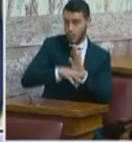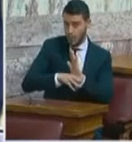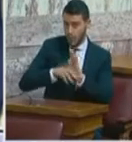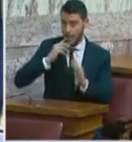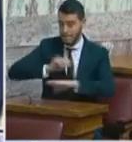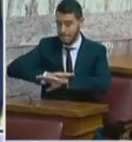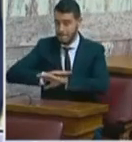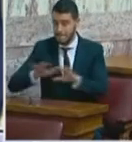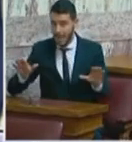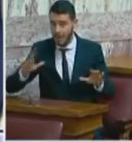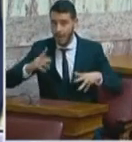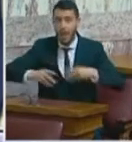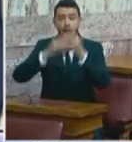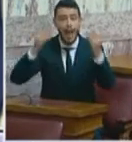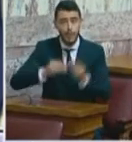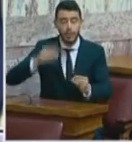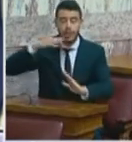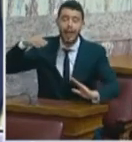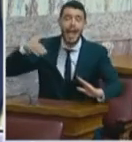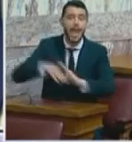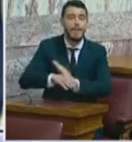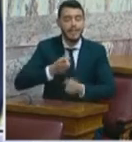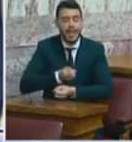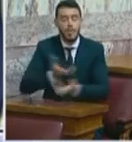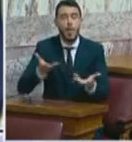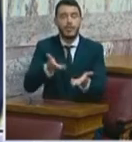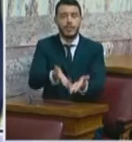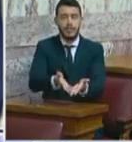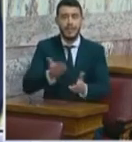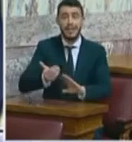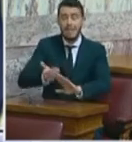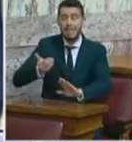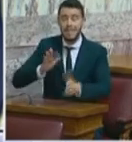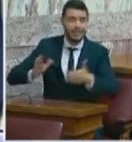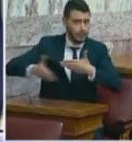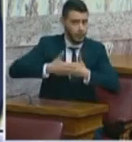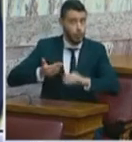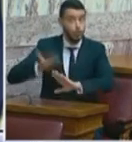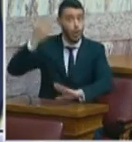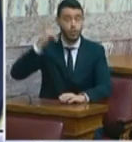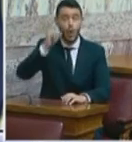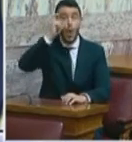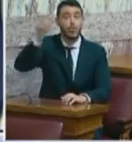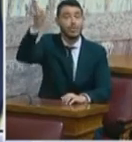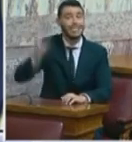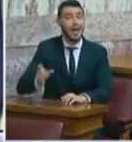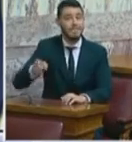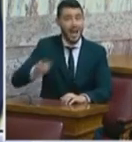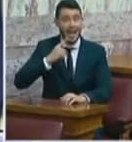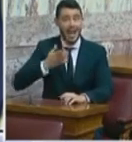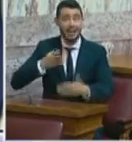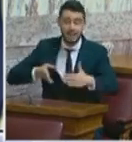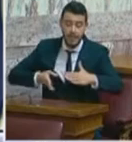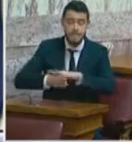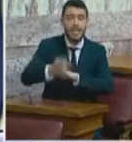περιβόητη πέμπτη δεν έκλεισε ποτέ. Και πριν κλείσει, ο κ. Σαμαράς πήγε στις αγορές. Καθίστε να ακούσετε, πολύ